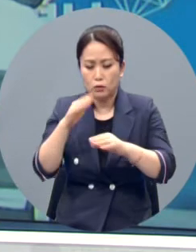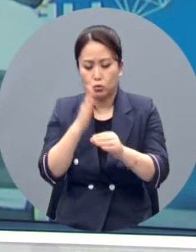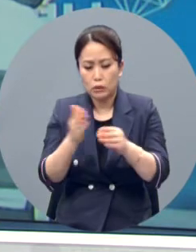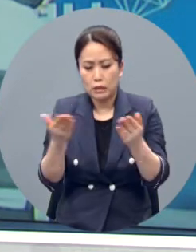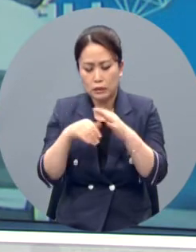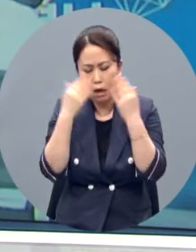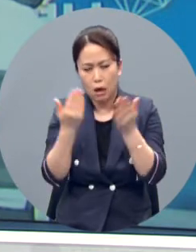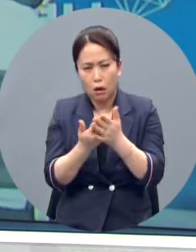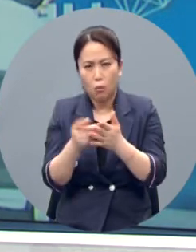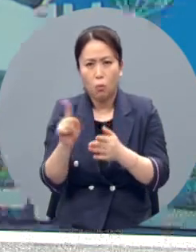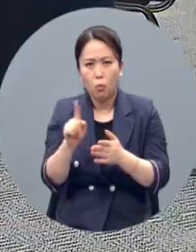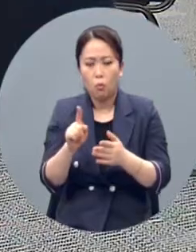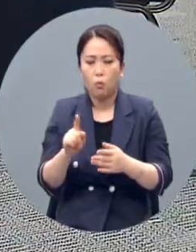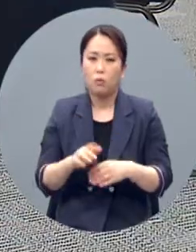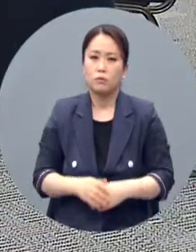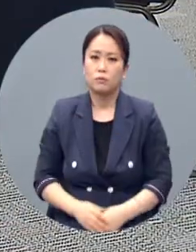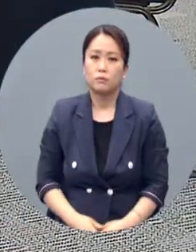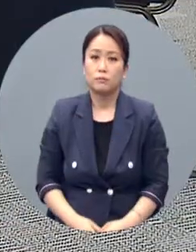기자입니다